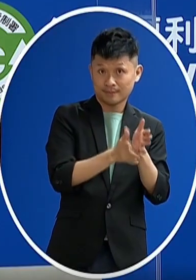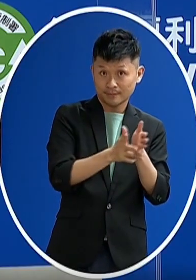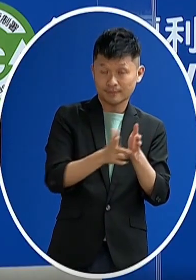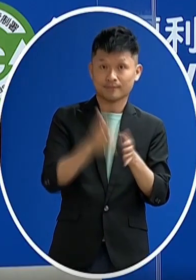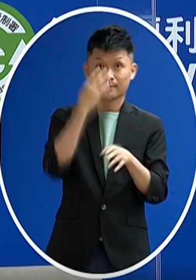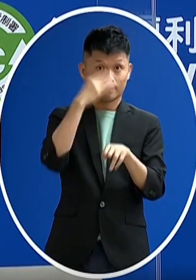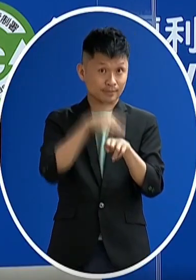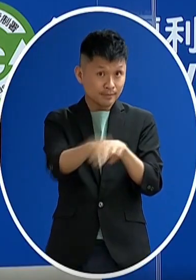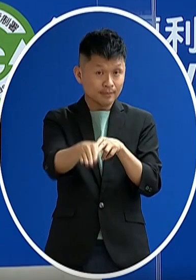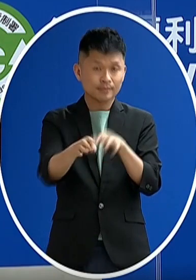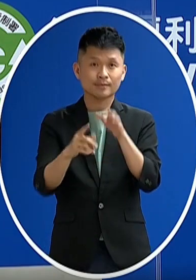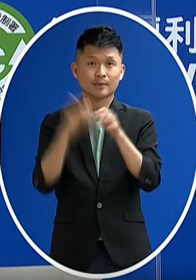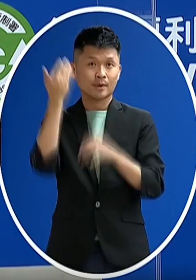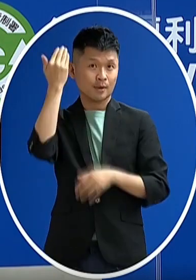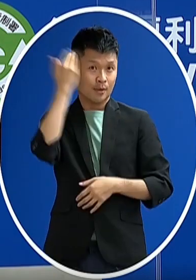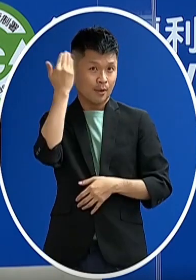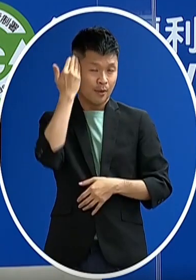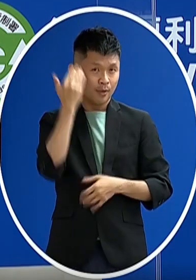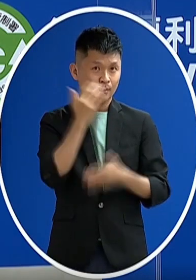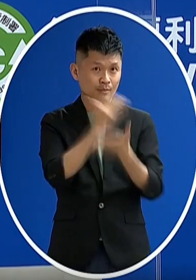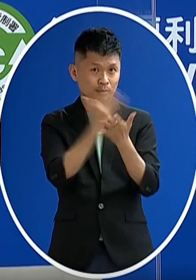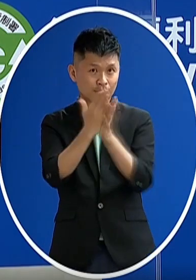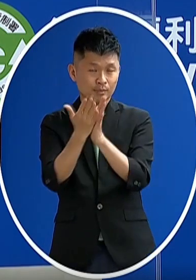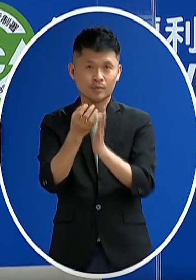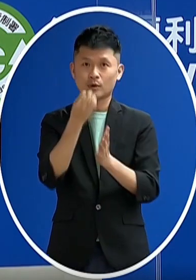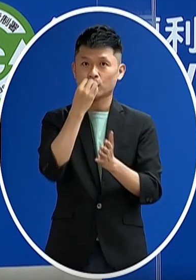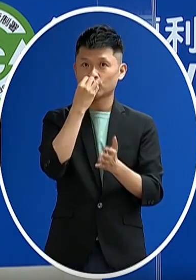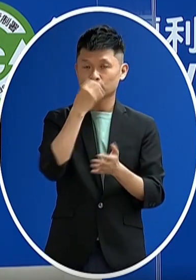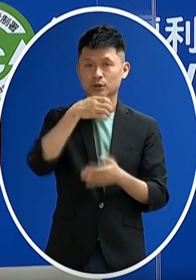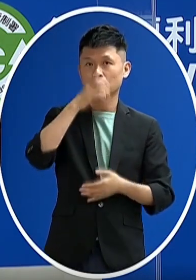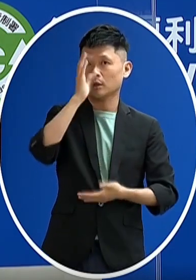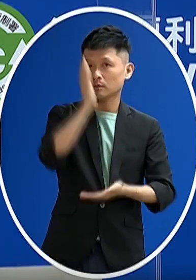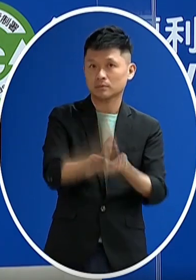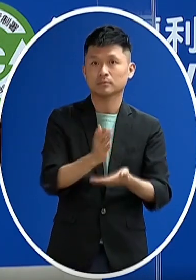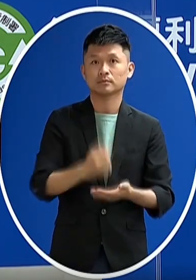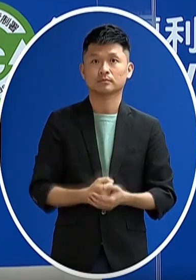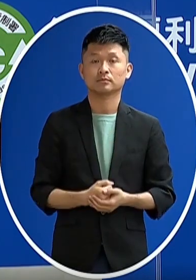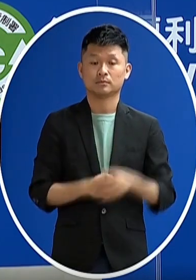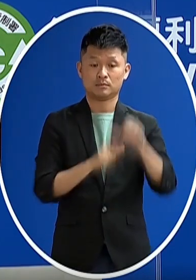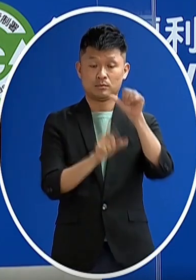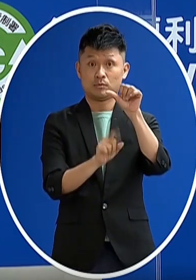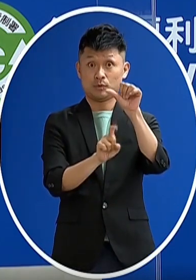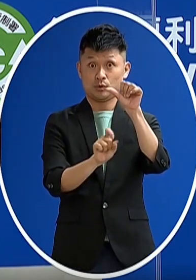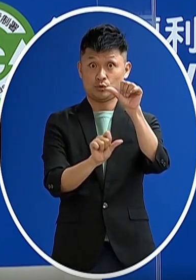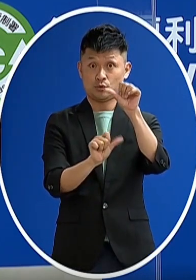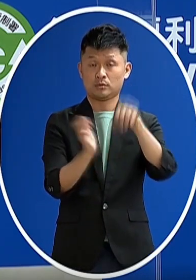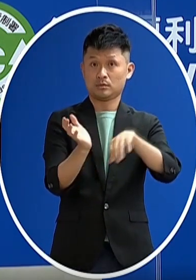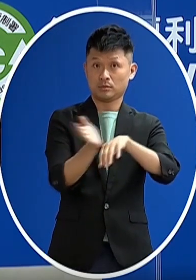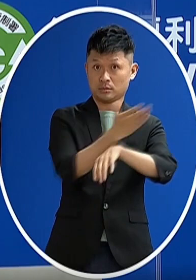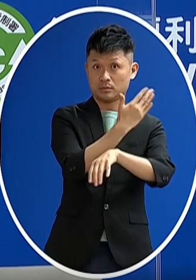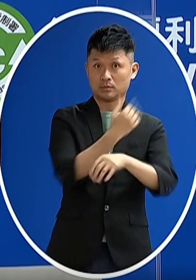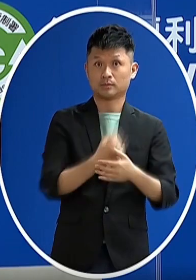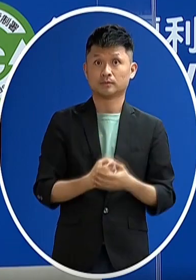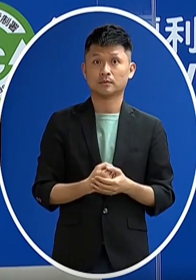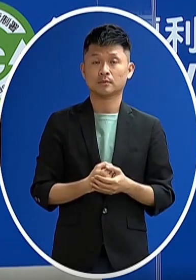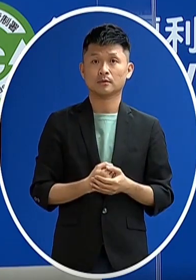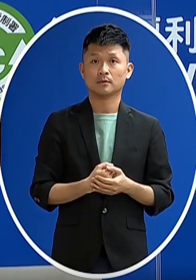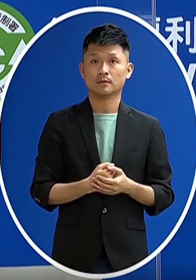客运等大众运输禁止饮食。那5月15日起